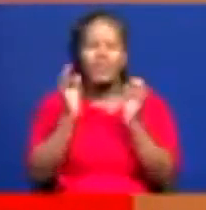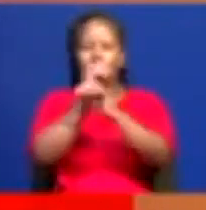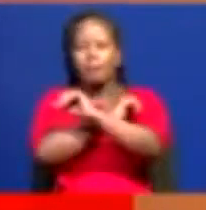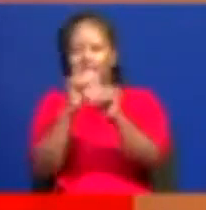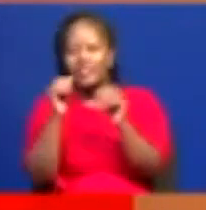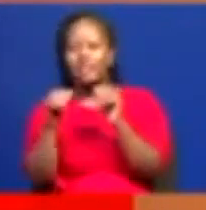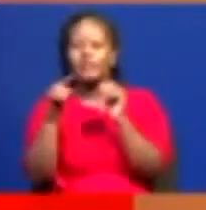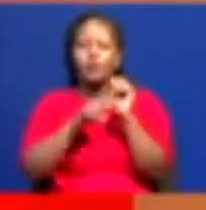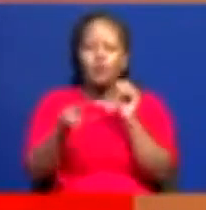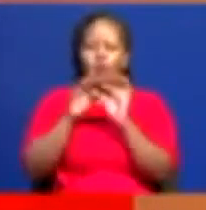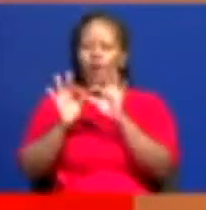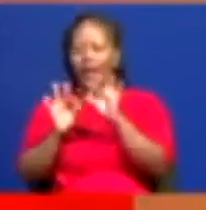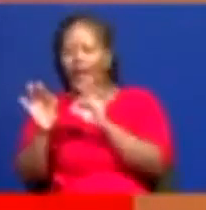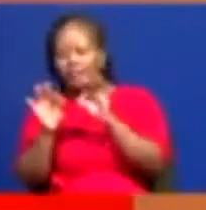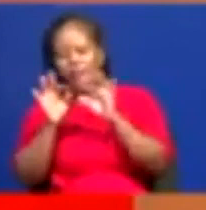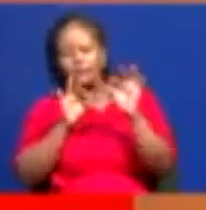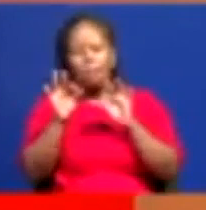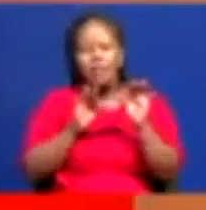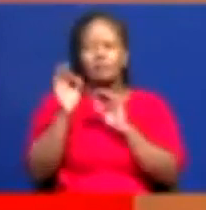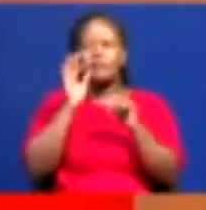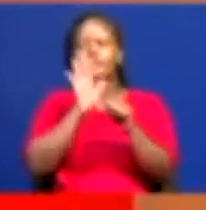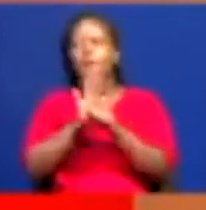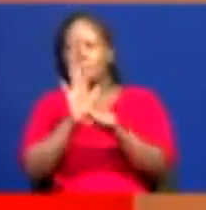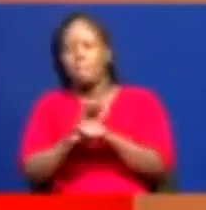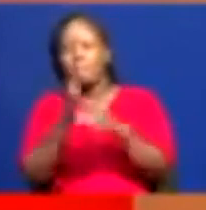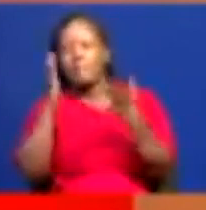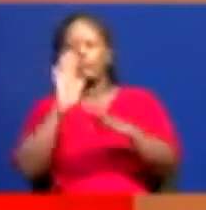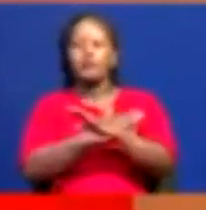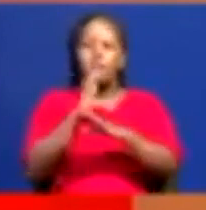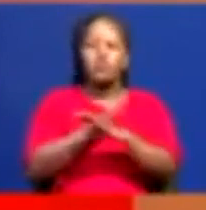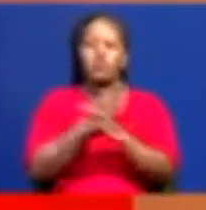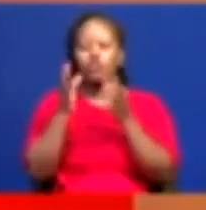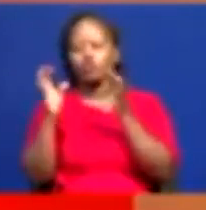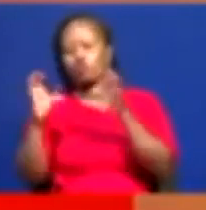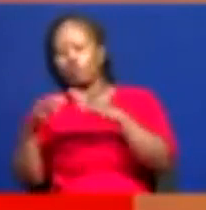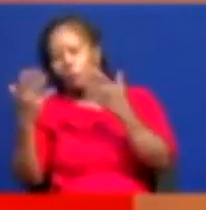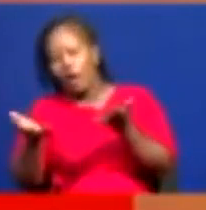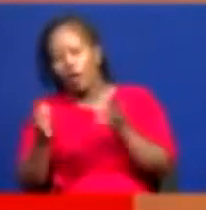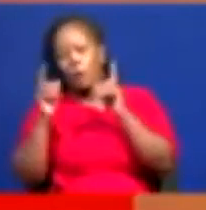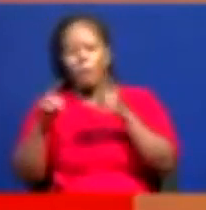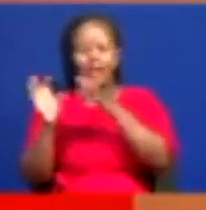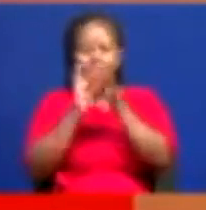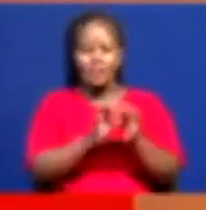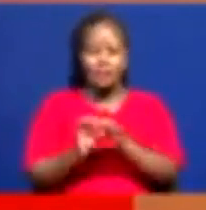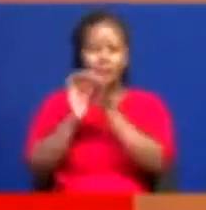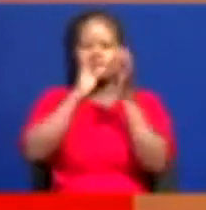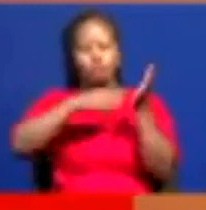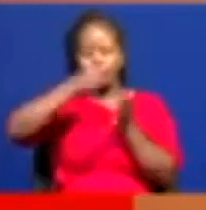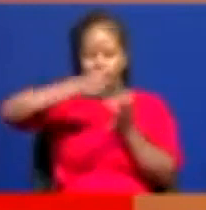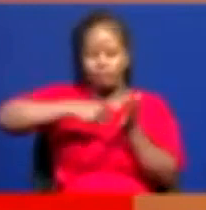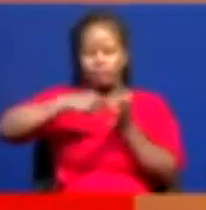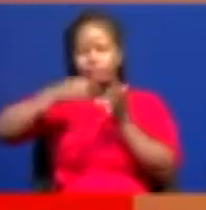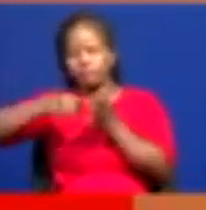tukaambiwa zile CMOs za wanamuziki zishirikiane na tutie mkataba ili tuweze